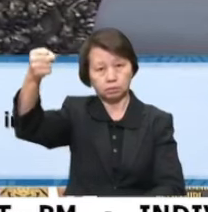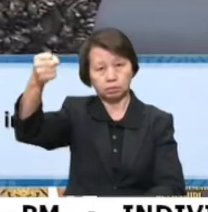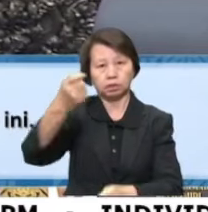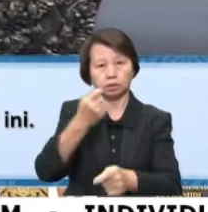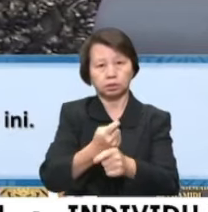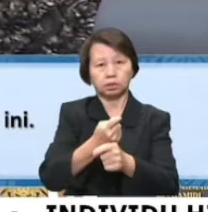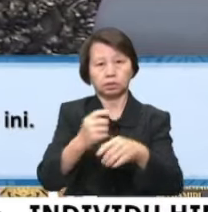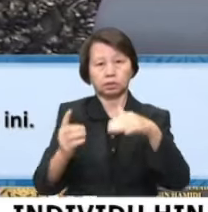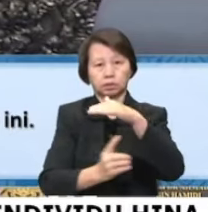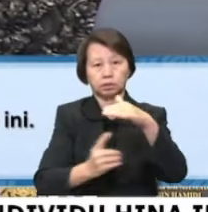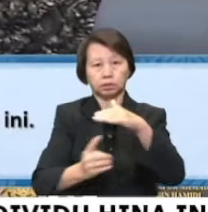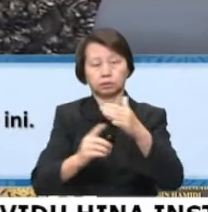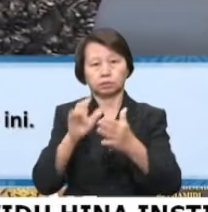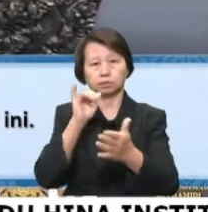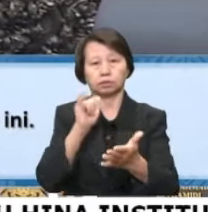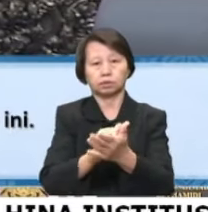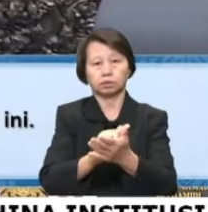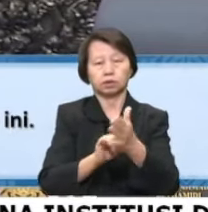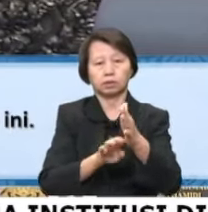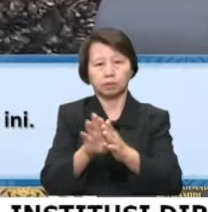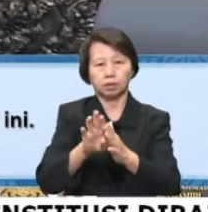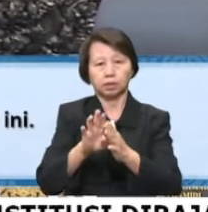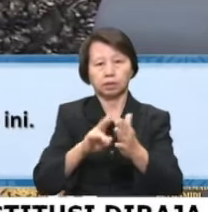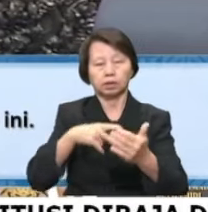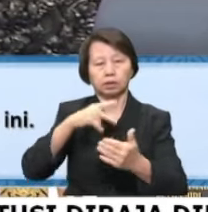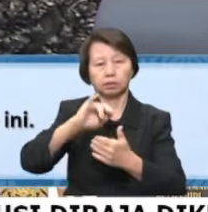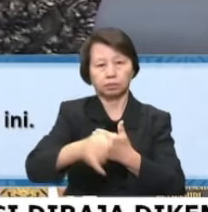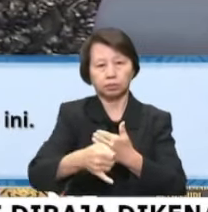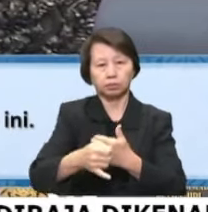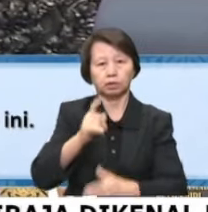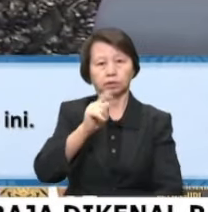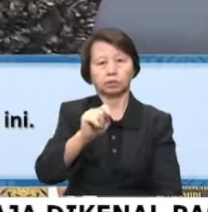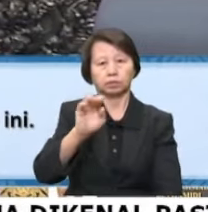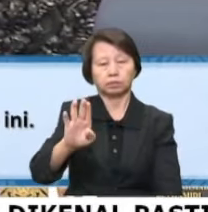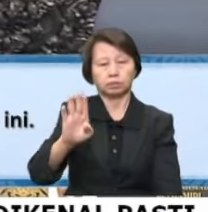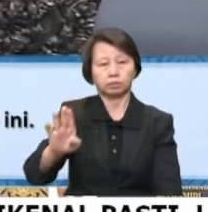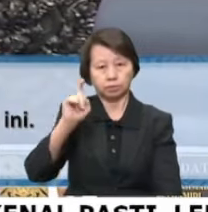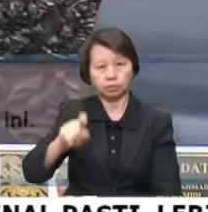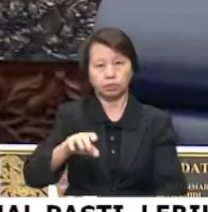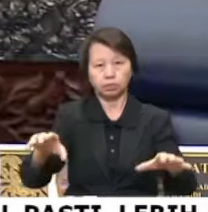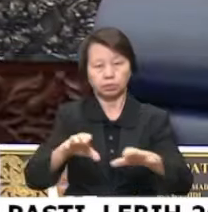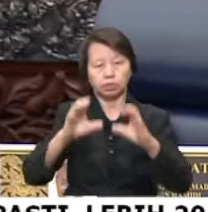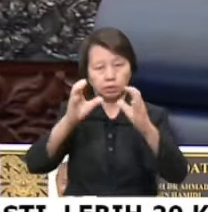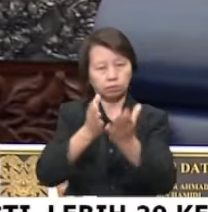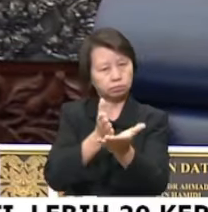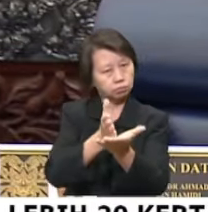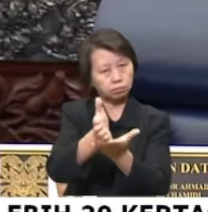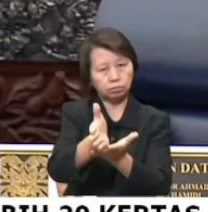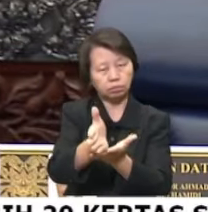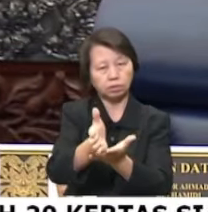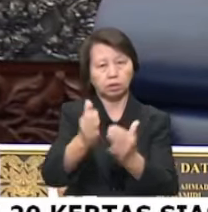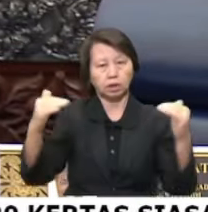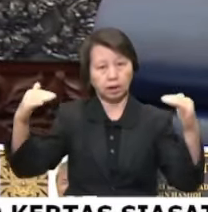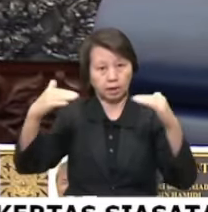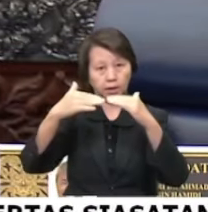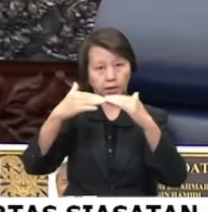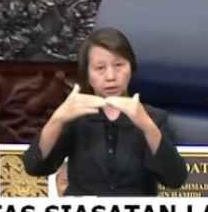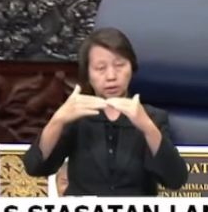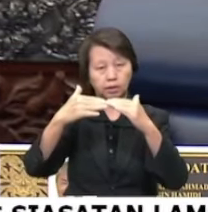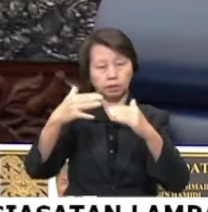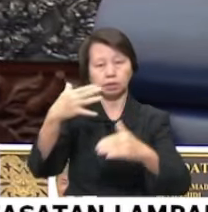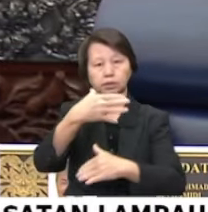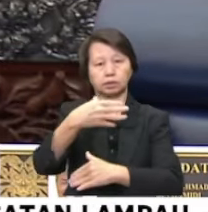dasar bahawa kelulusan bagi pembangunan projek TBB di negara ini perlulah dilaksanakan secara telus, adil